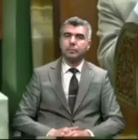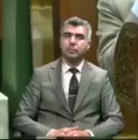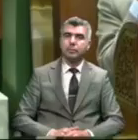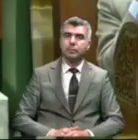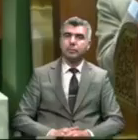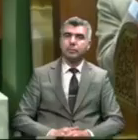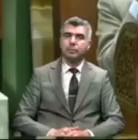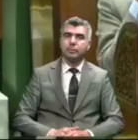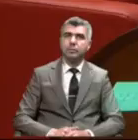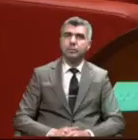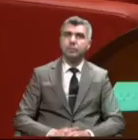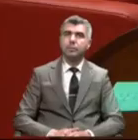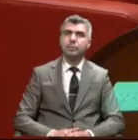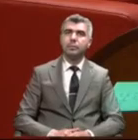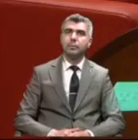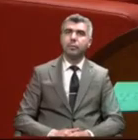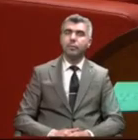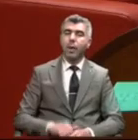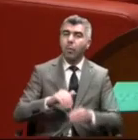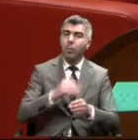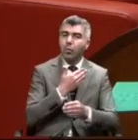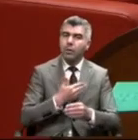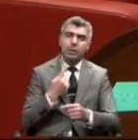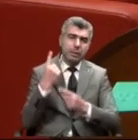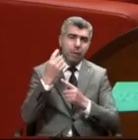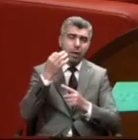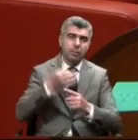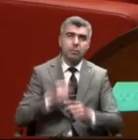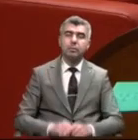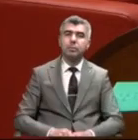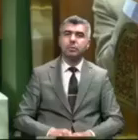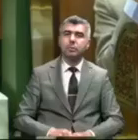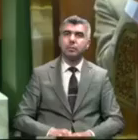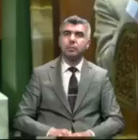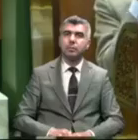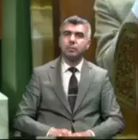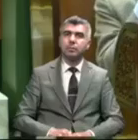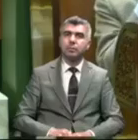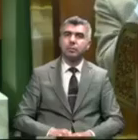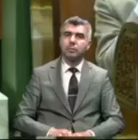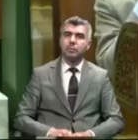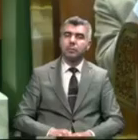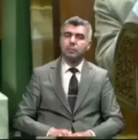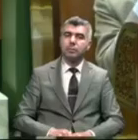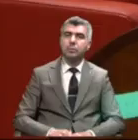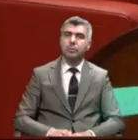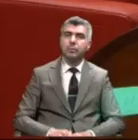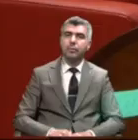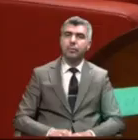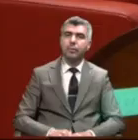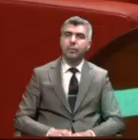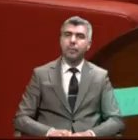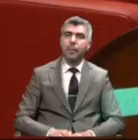انا الى بغيتي تعاود تتكلم مع السيد المستشار انا نسمع لك ما عنديش اشكال شكرا دابا المعادله